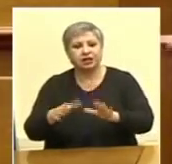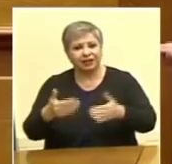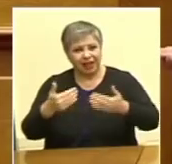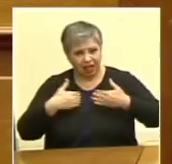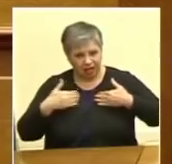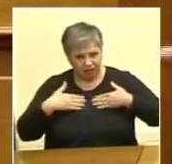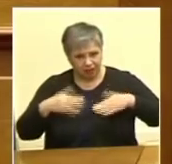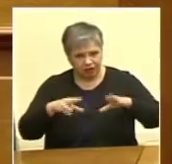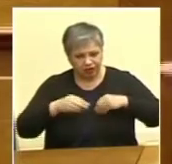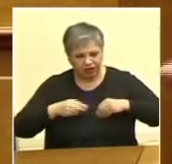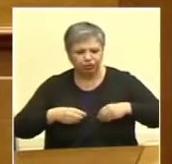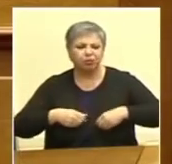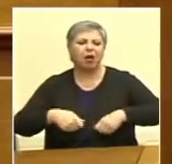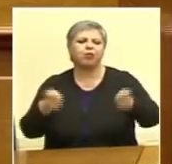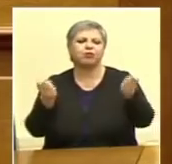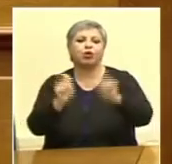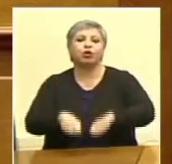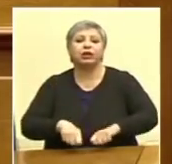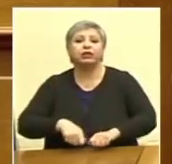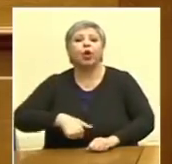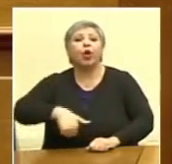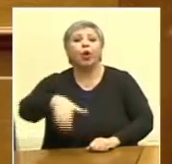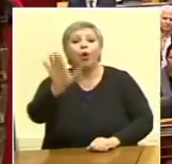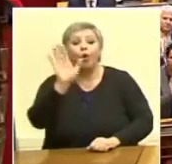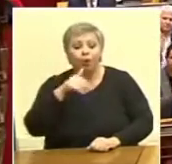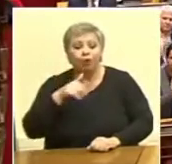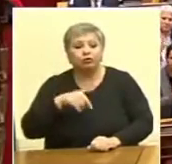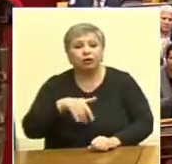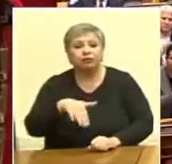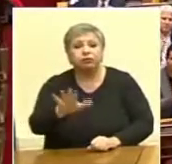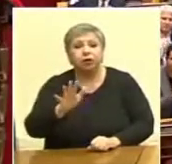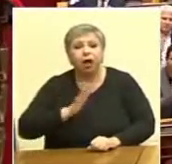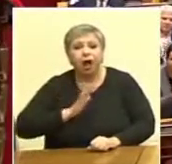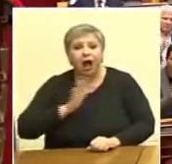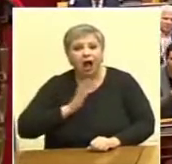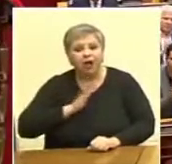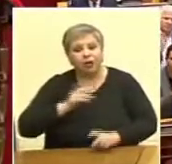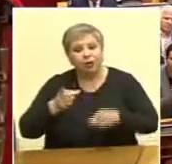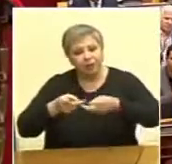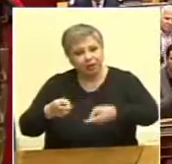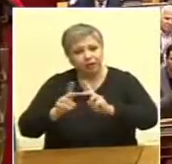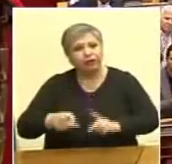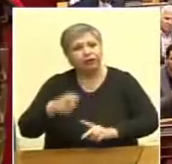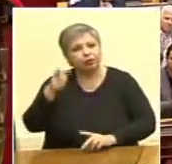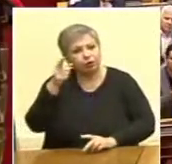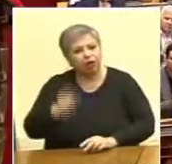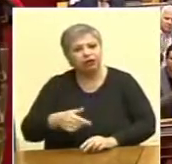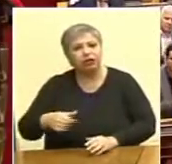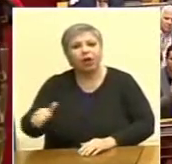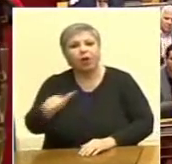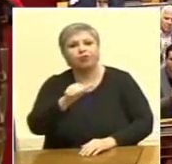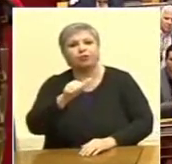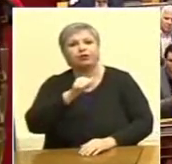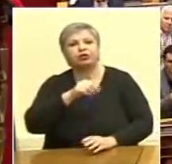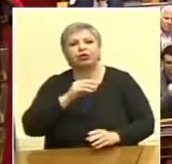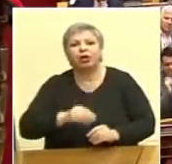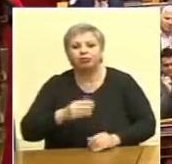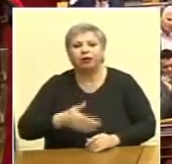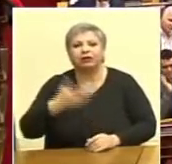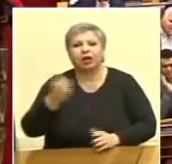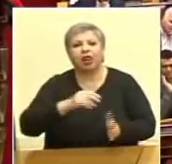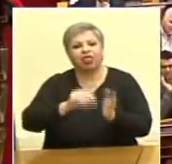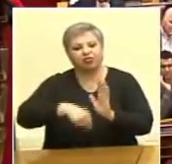ελληνικός λαός δεν θα σας κάνει τη χάρη να ξαναφέρετε πίσω τις σκληρές μνημονιακές εποχές, τα μνημόνια και το Διεθνές Νομισματικό Ταμείο.